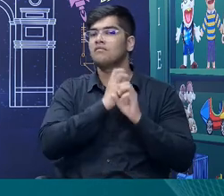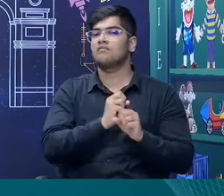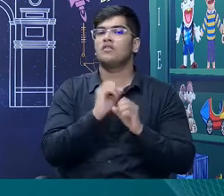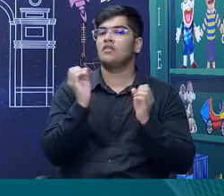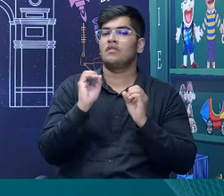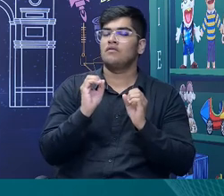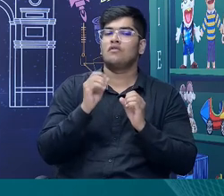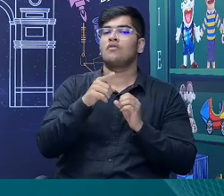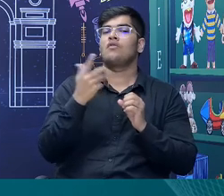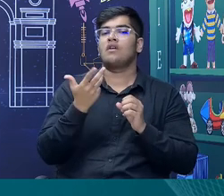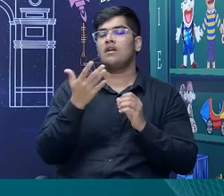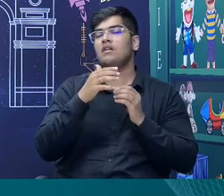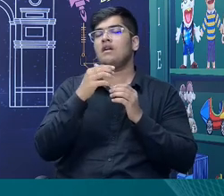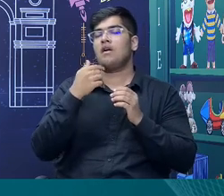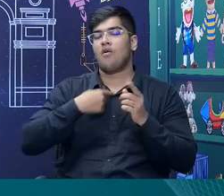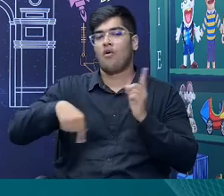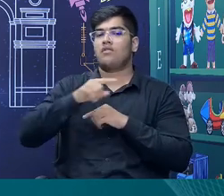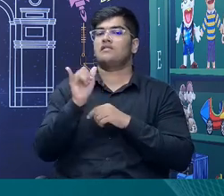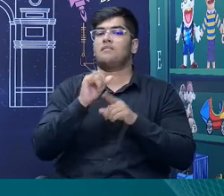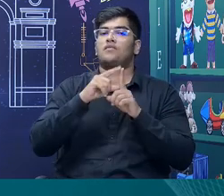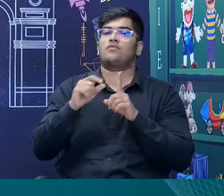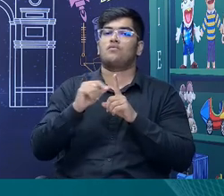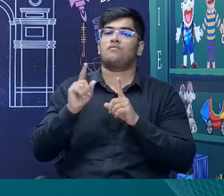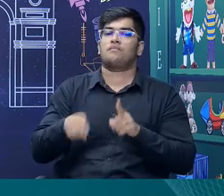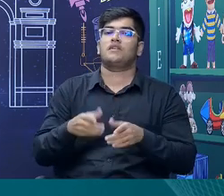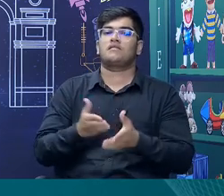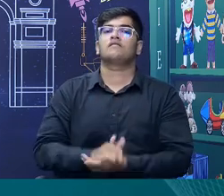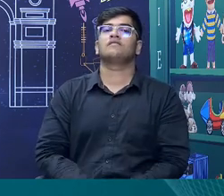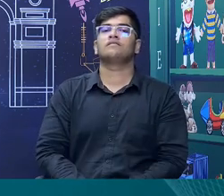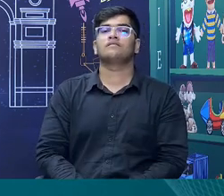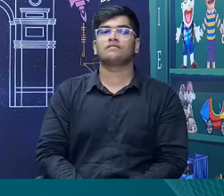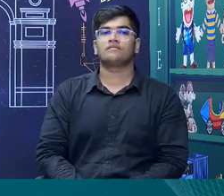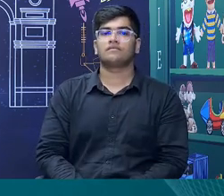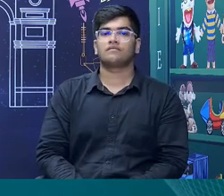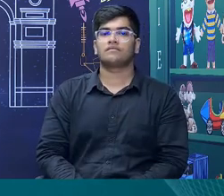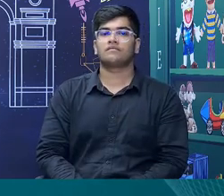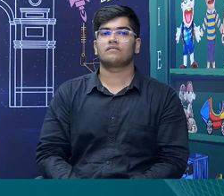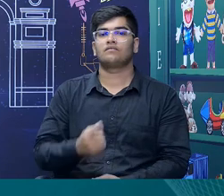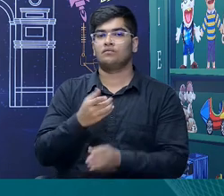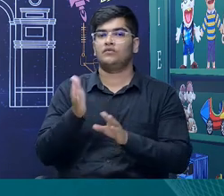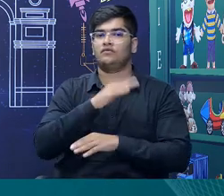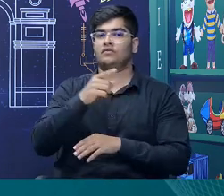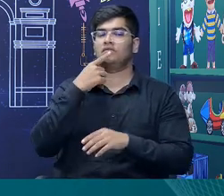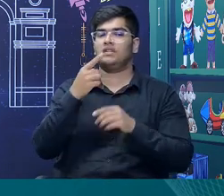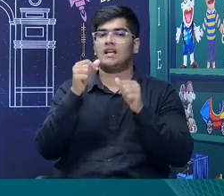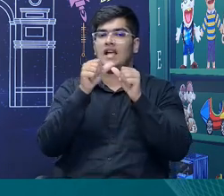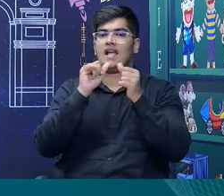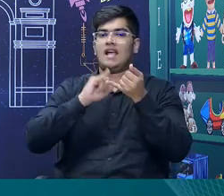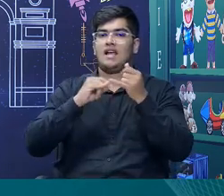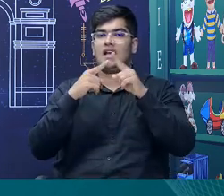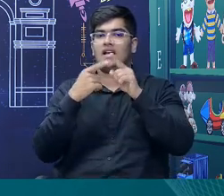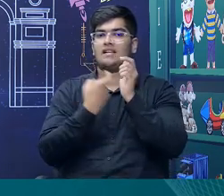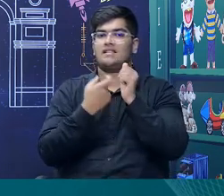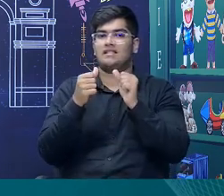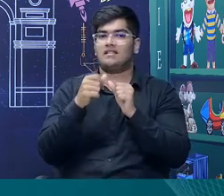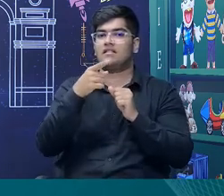और हमें भी यह चीज करनी चाहिए तो जैसे आप यह देख रहे हैं आपने अस्त्र की बात कारी तो ये वो अस्त्र